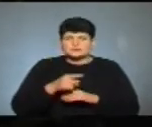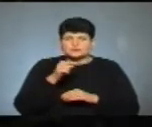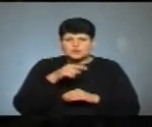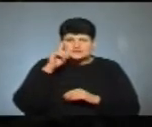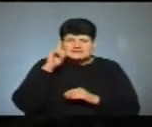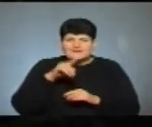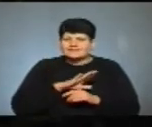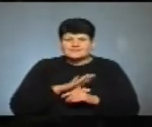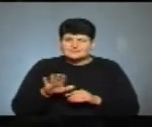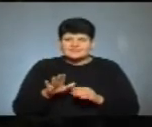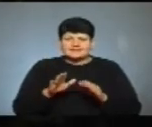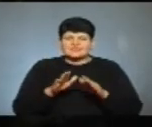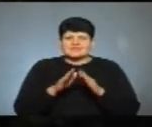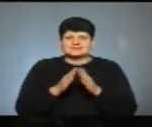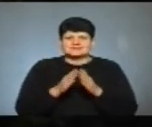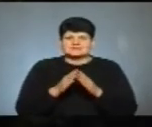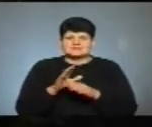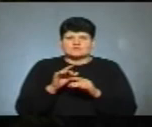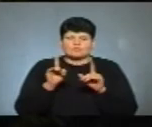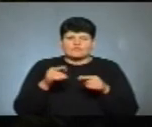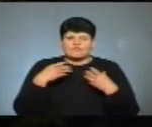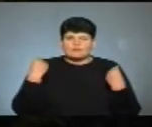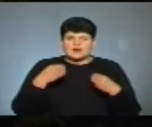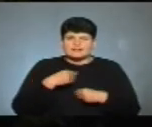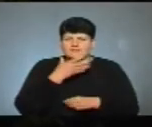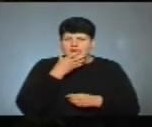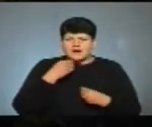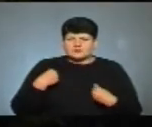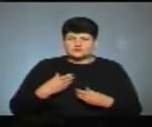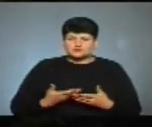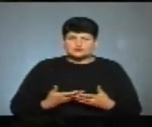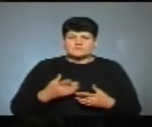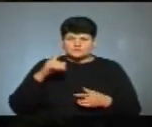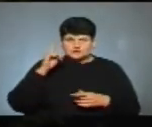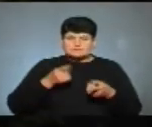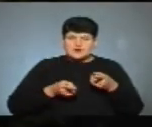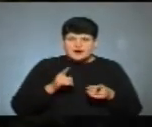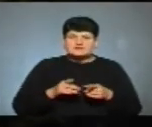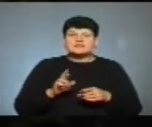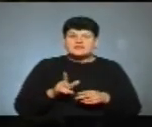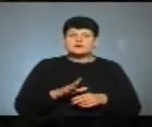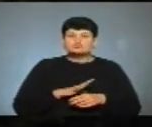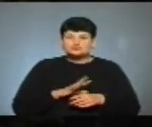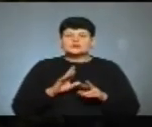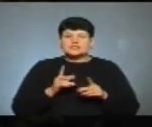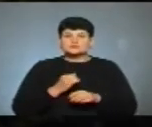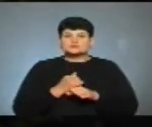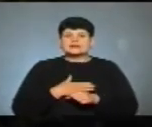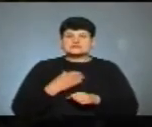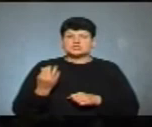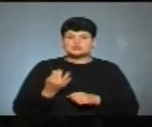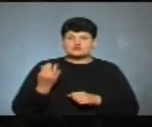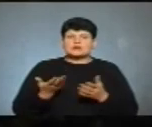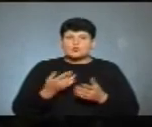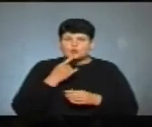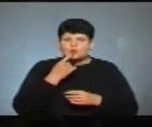не запортреченим і так вбраний в гарний костюм, аби воно знало насправді, як воно було, як творилась наша історія,